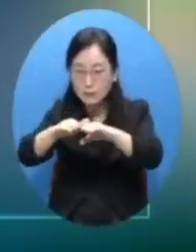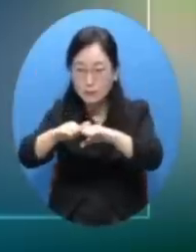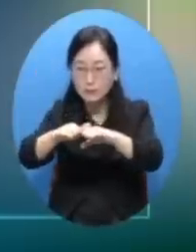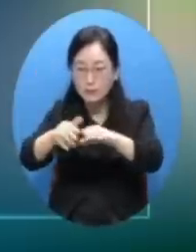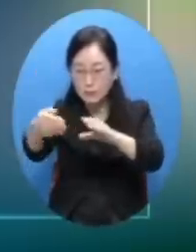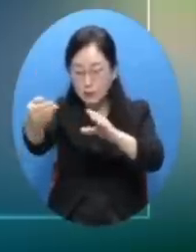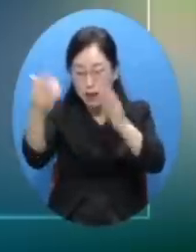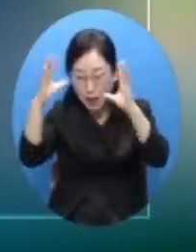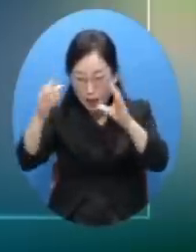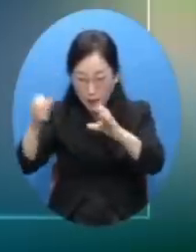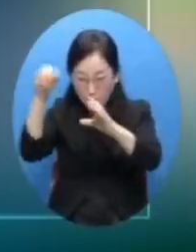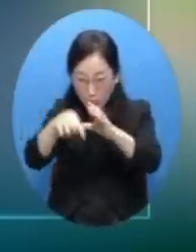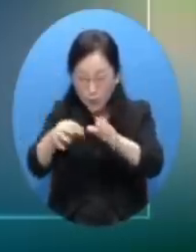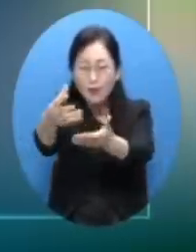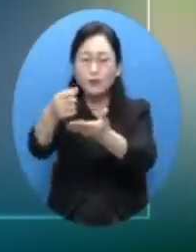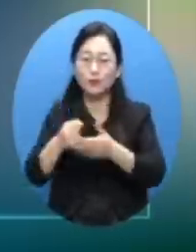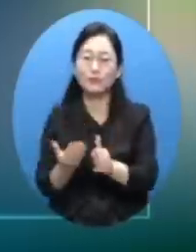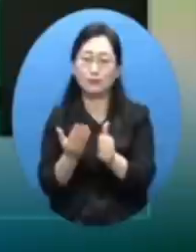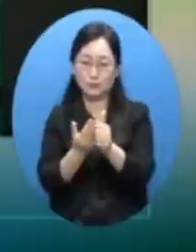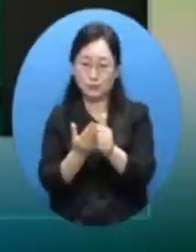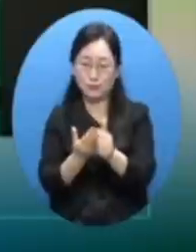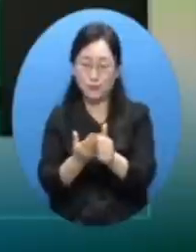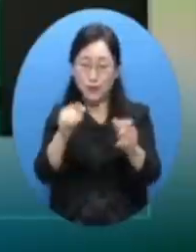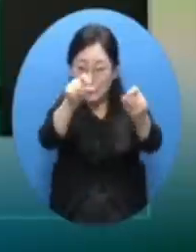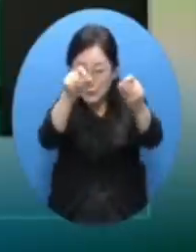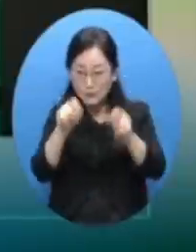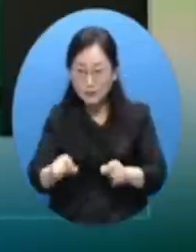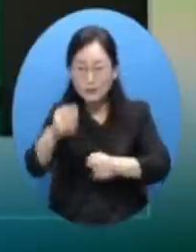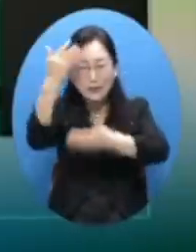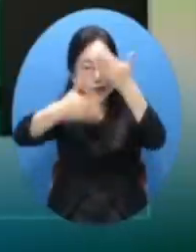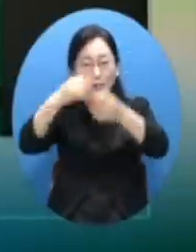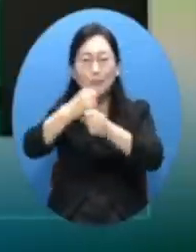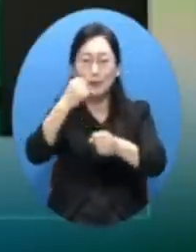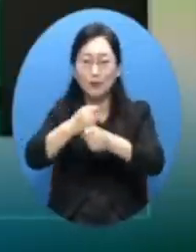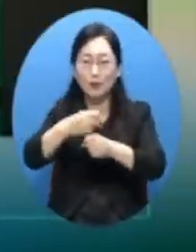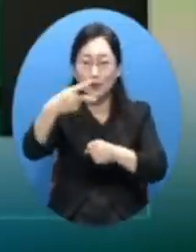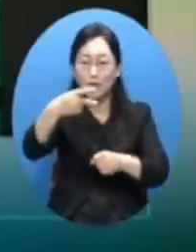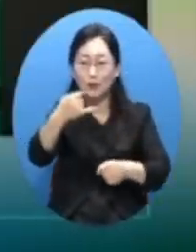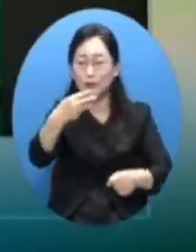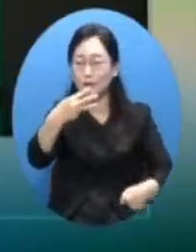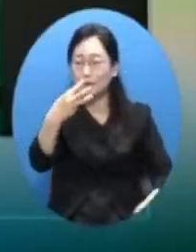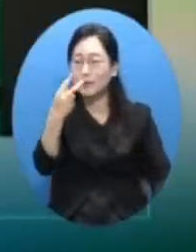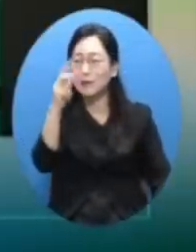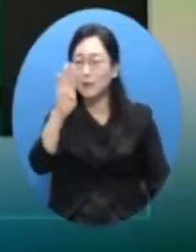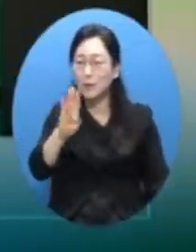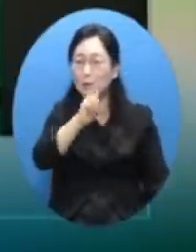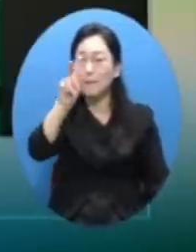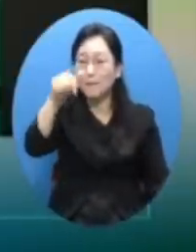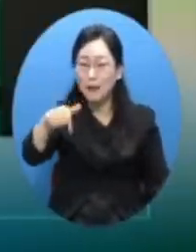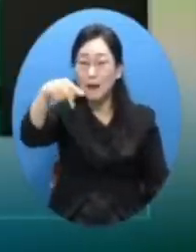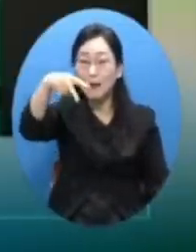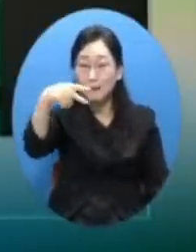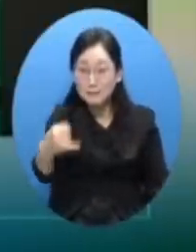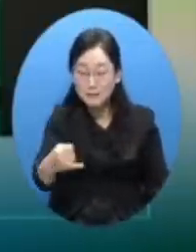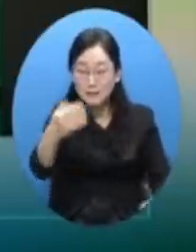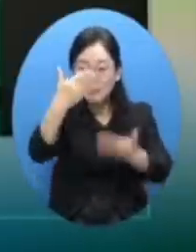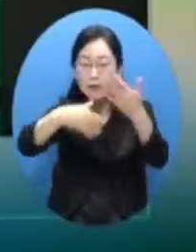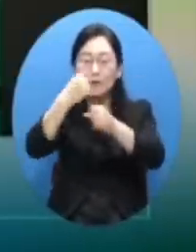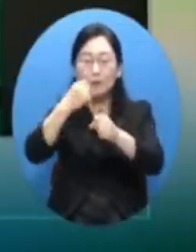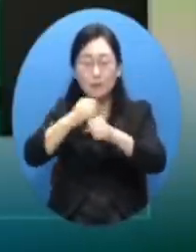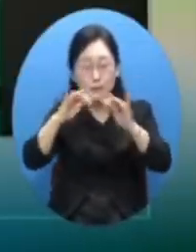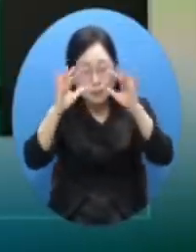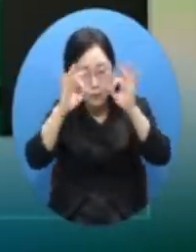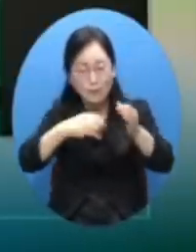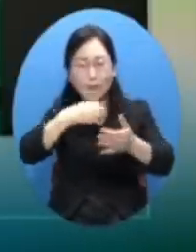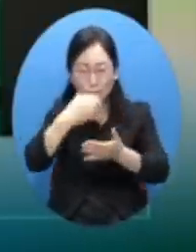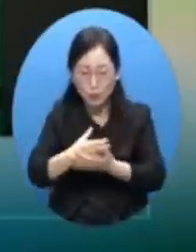담은 다큐멘터리 영화가 미국에서 드랍박스라고 하는 영화로 만들어져서 수많은 사람들에게 큰 감동을 주었습니다.